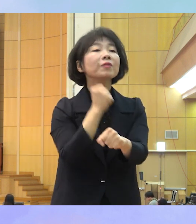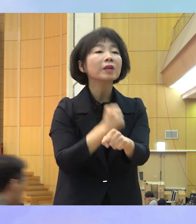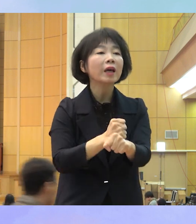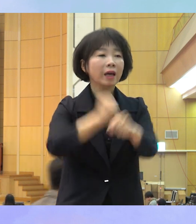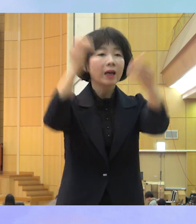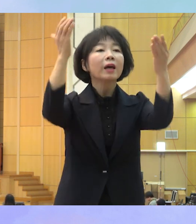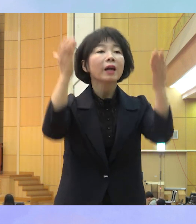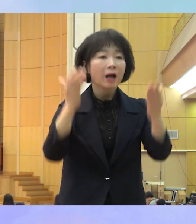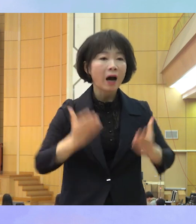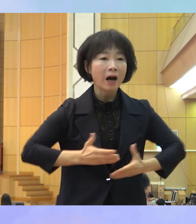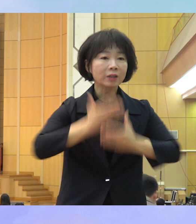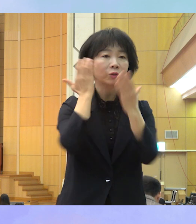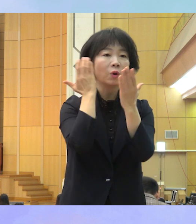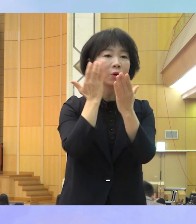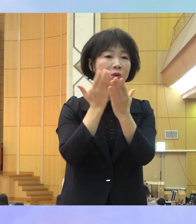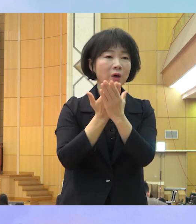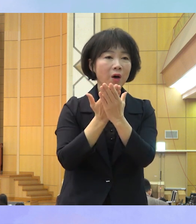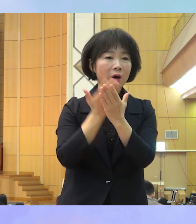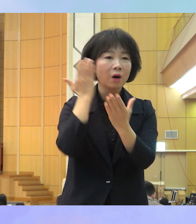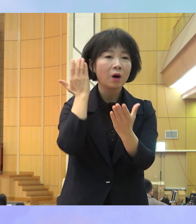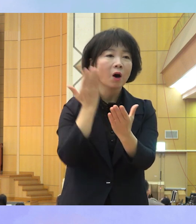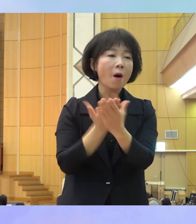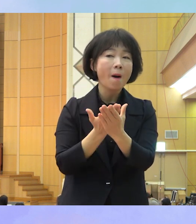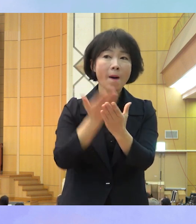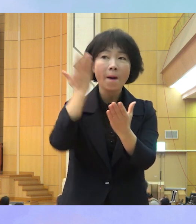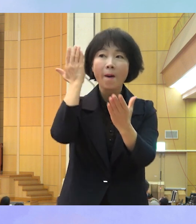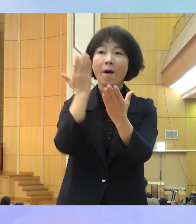떠나지 않게